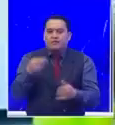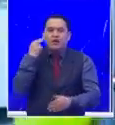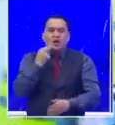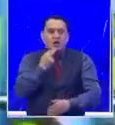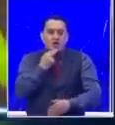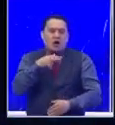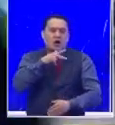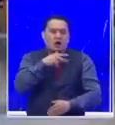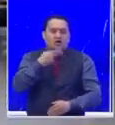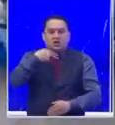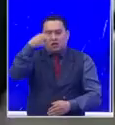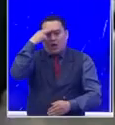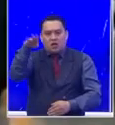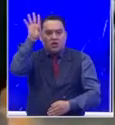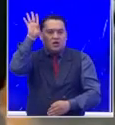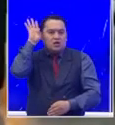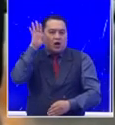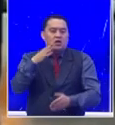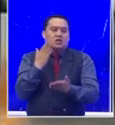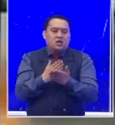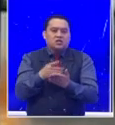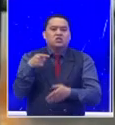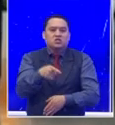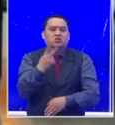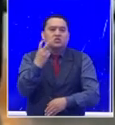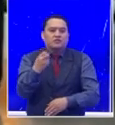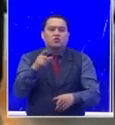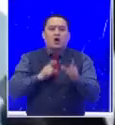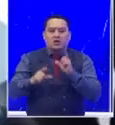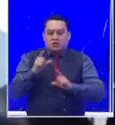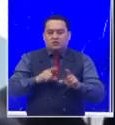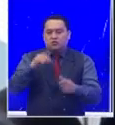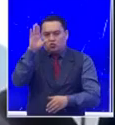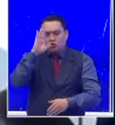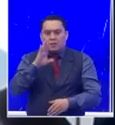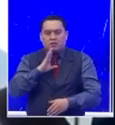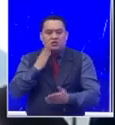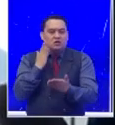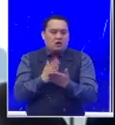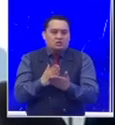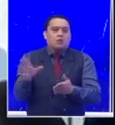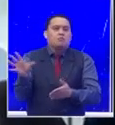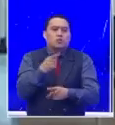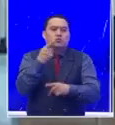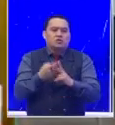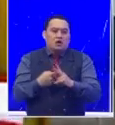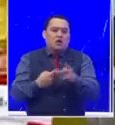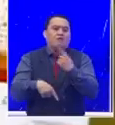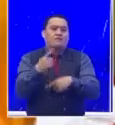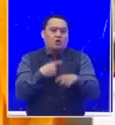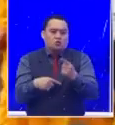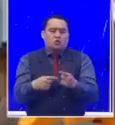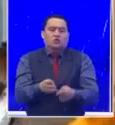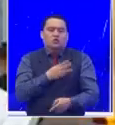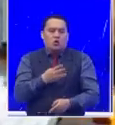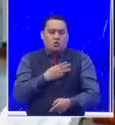Китае, Южной Корее, Италии и Иране находится около 1200 казахстанских студентов. Большая часть из них изъявили желание